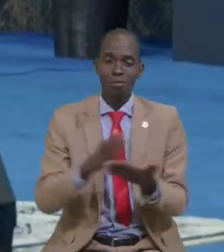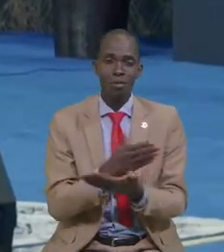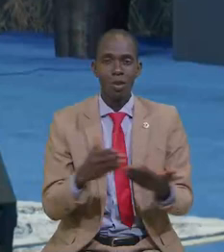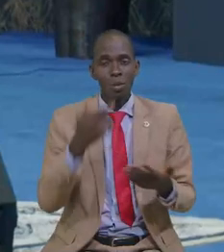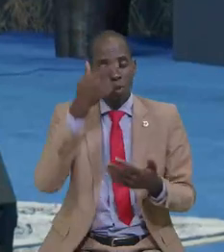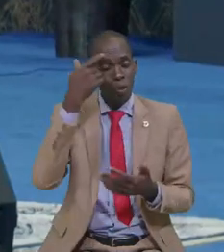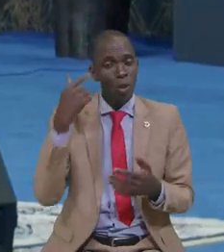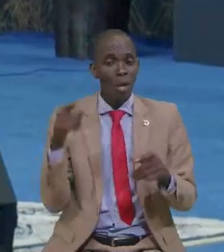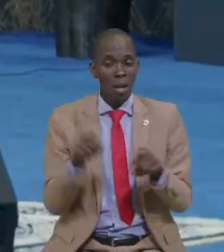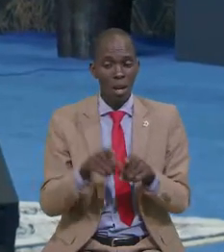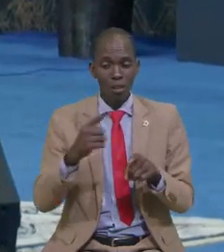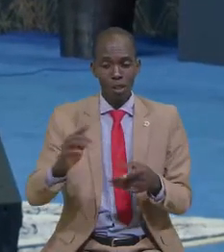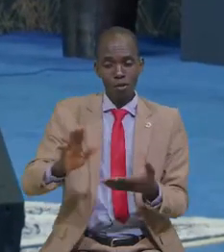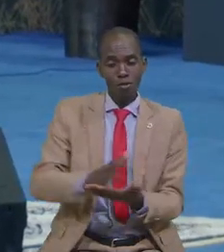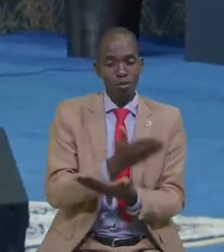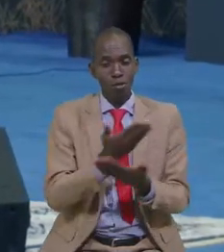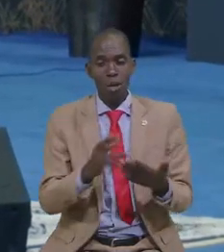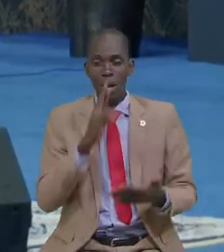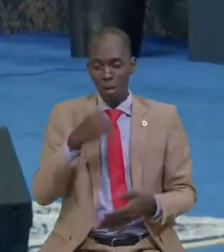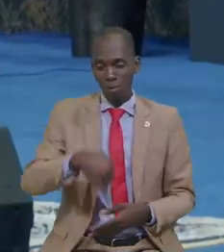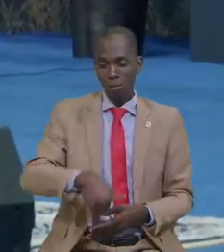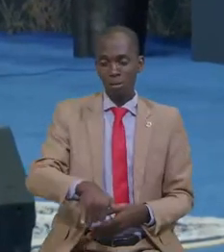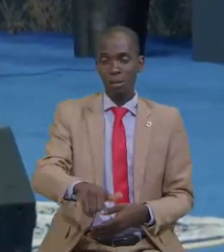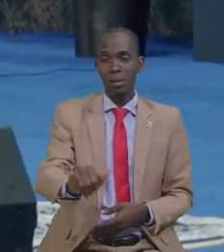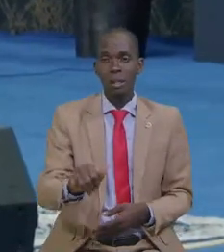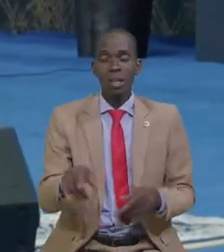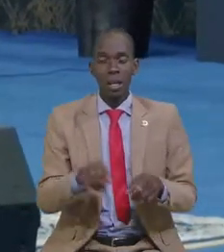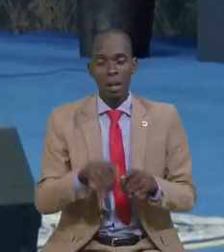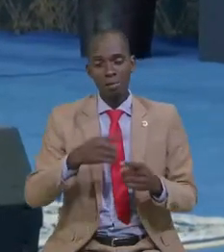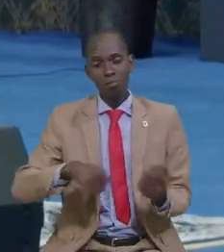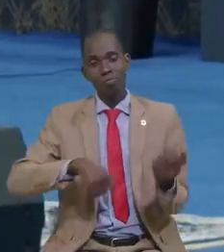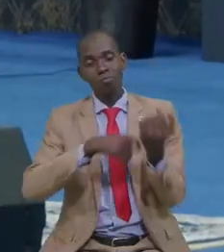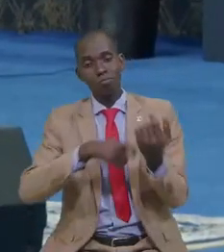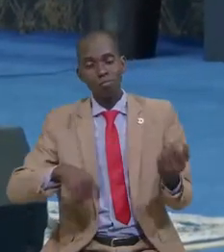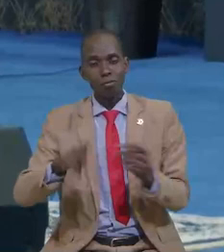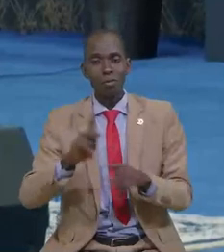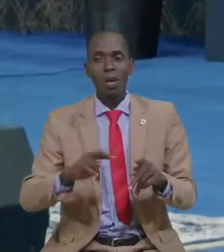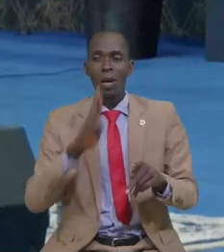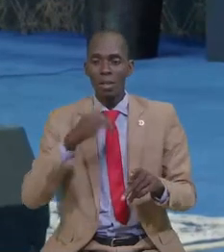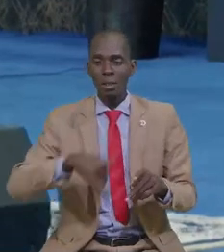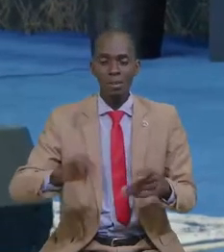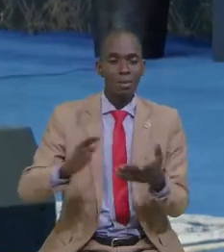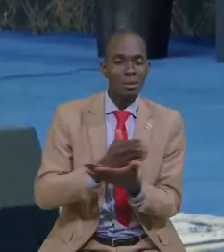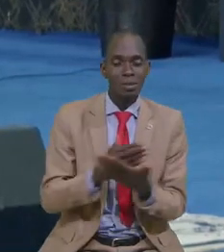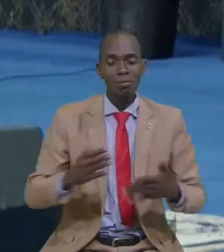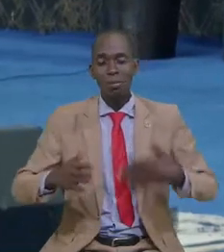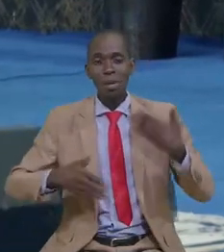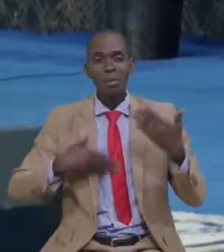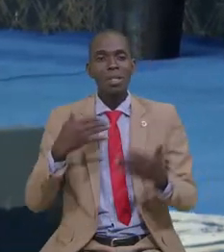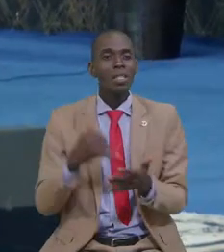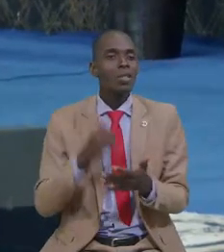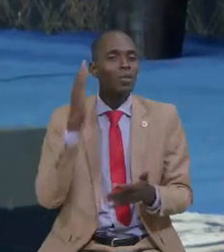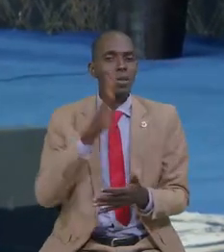que vous savez, lorsque les chansons sont à court, lorsque l'orchestre, lorsqu'on se